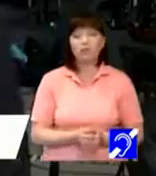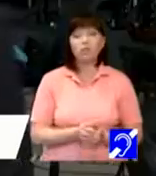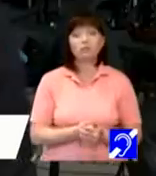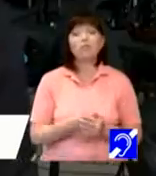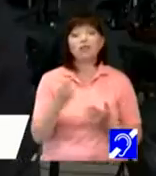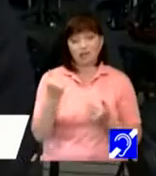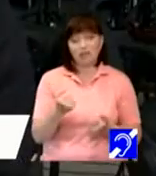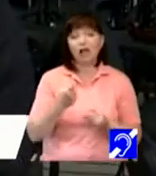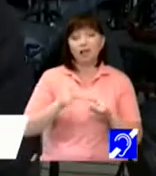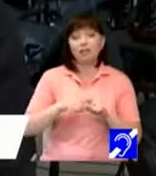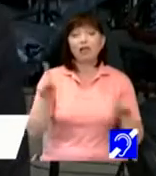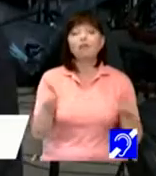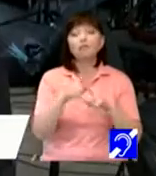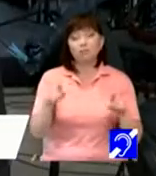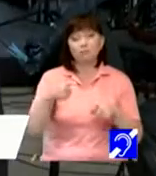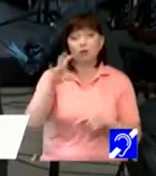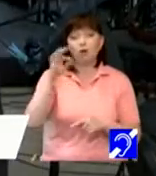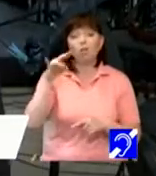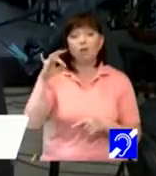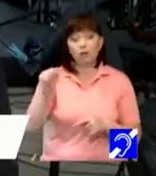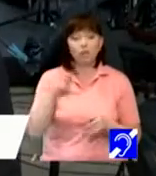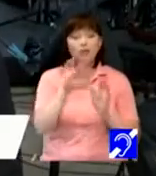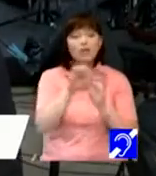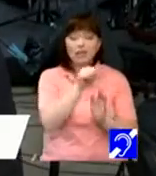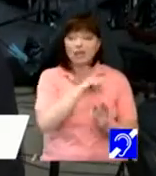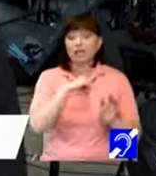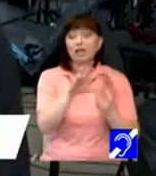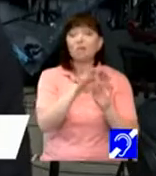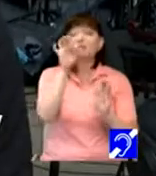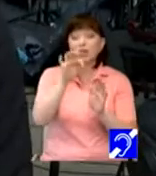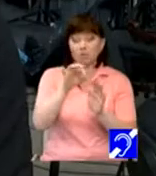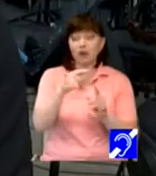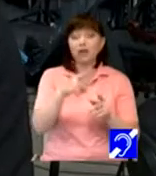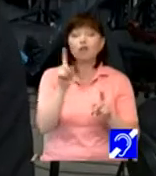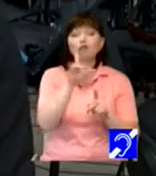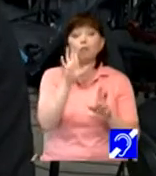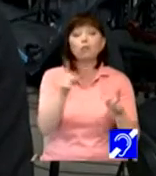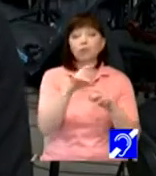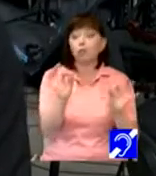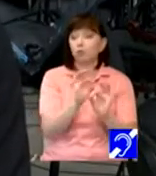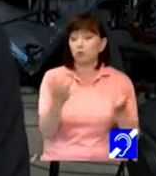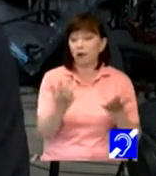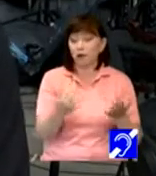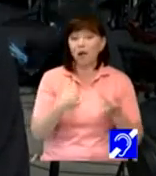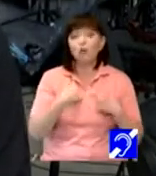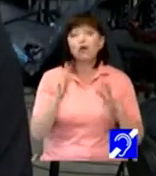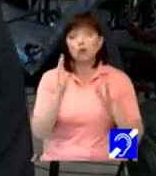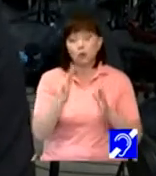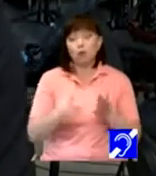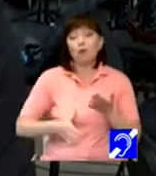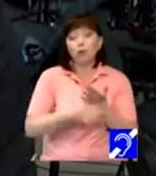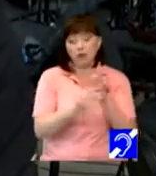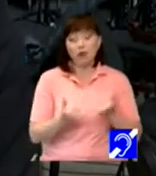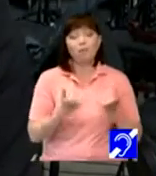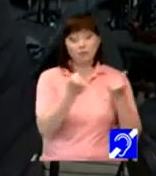operă, ariile de operă au fost alese de soliștii extraordinari care vor cânta în această seară, noi doar îi servim, noi